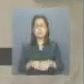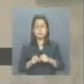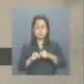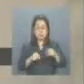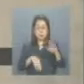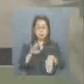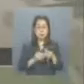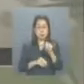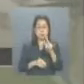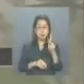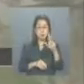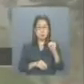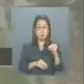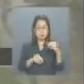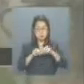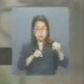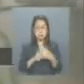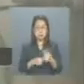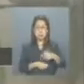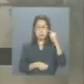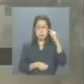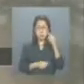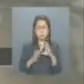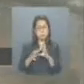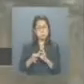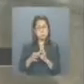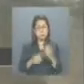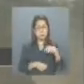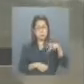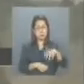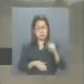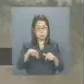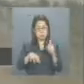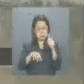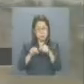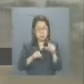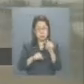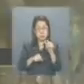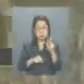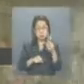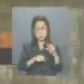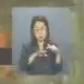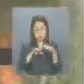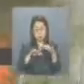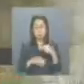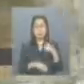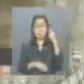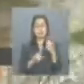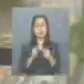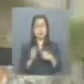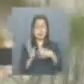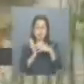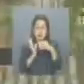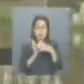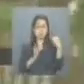างความกังวลว่าน้ำอาจจะไหลเข้าท่วมเมืองหลวงของโคลอมเบียนอกจากนี้พื้นที่ห่างไกลของจังหวัดทางภาคกลางก็ถูกน้ำท่วมเป็นบ